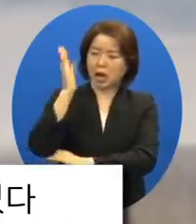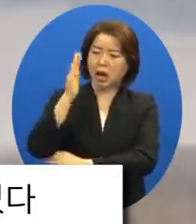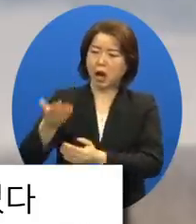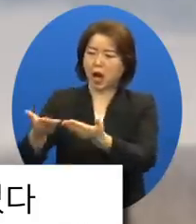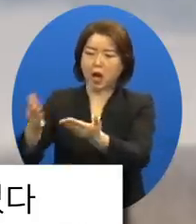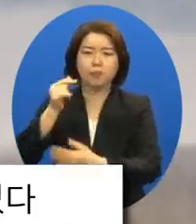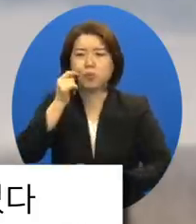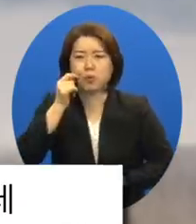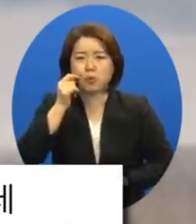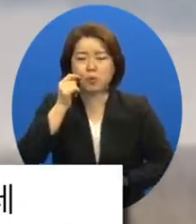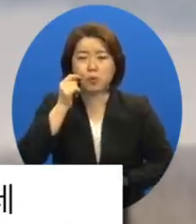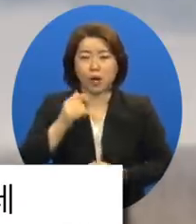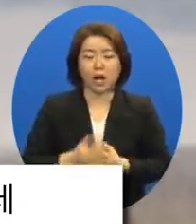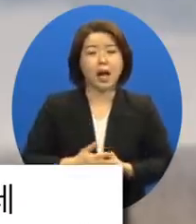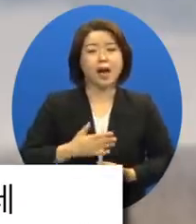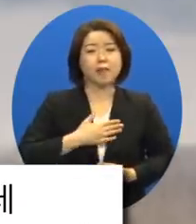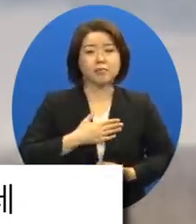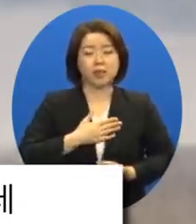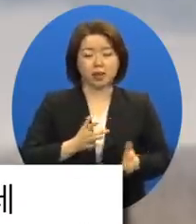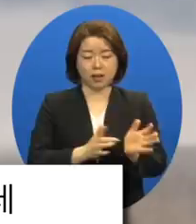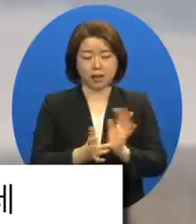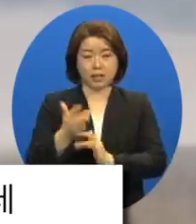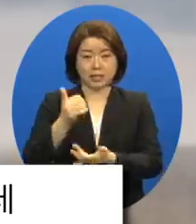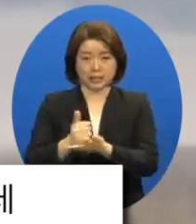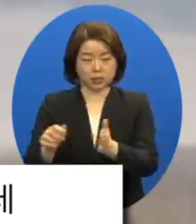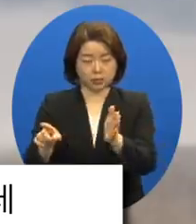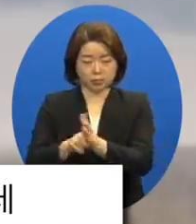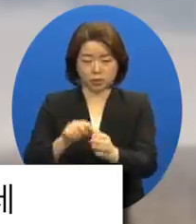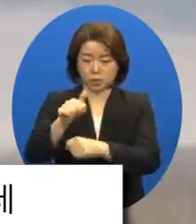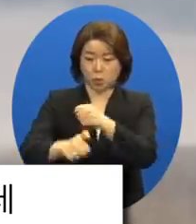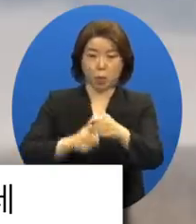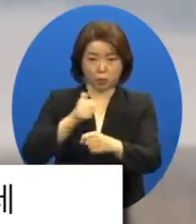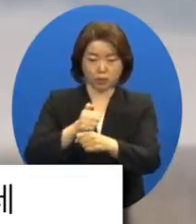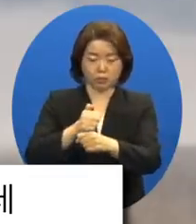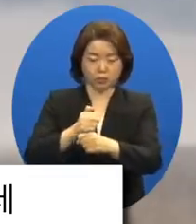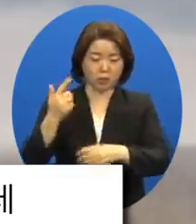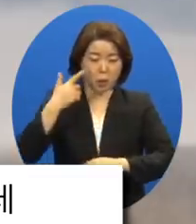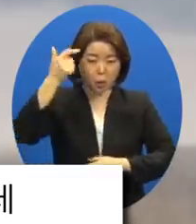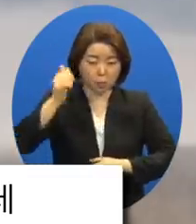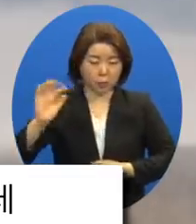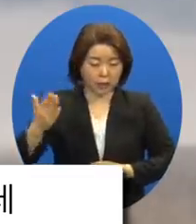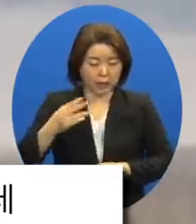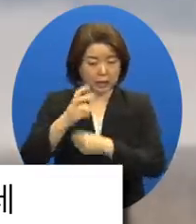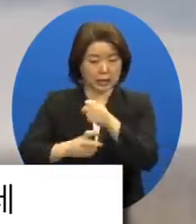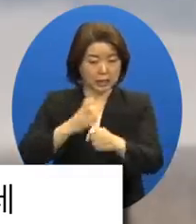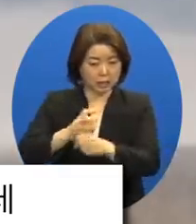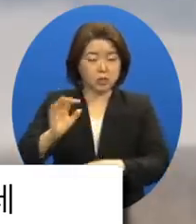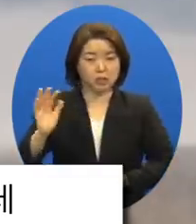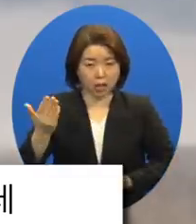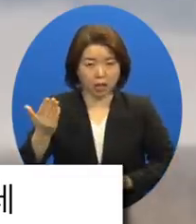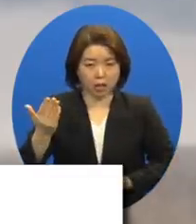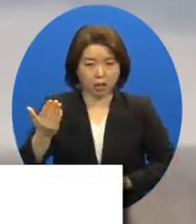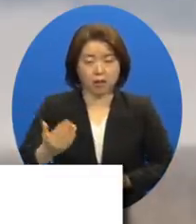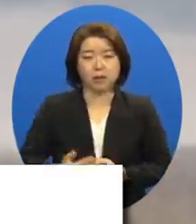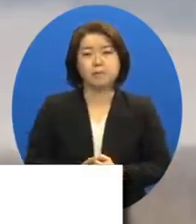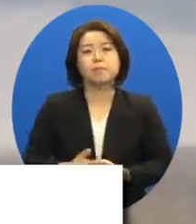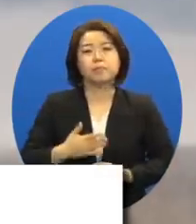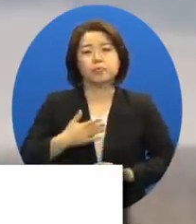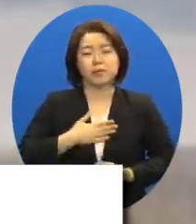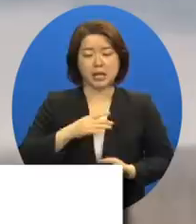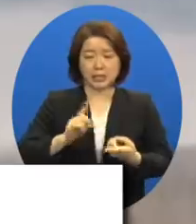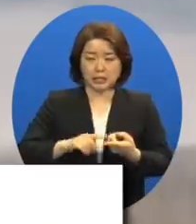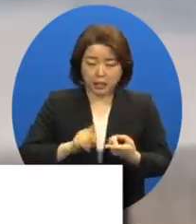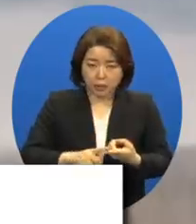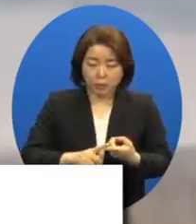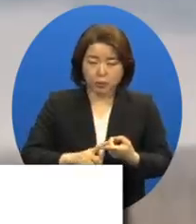없다 내가 예수를 믿은 지 50년 목사가 된 지 20년 인데 나 자신의